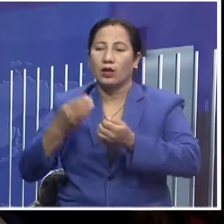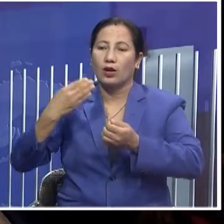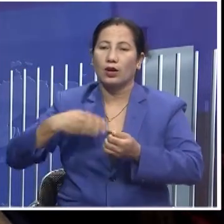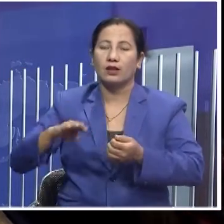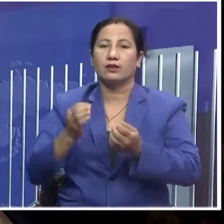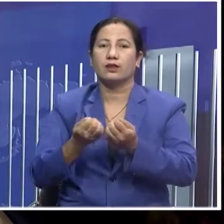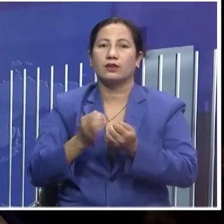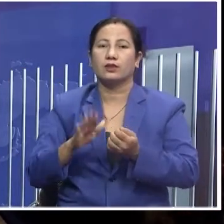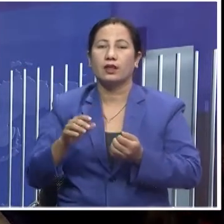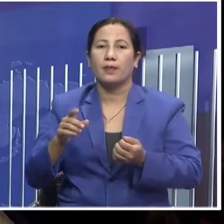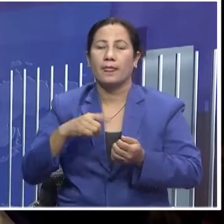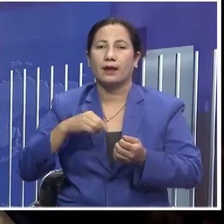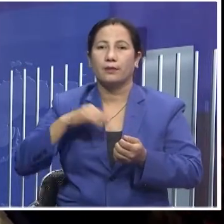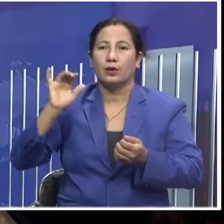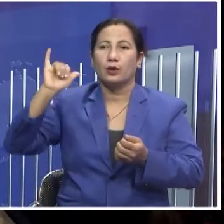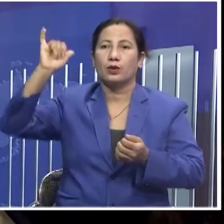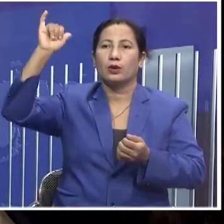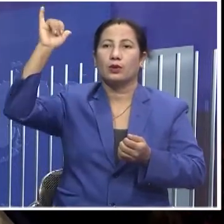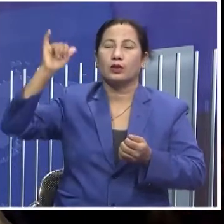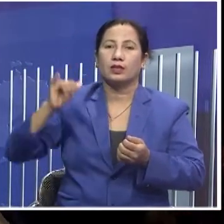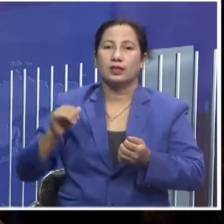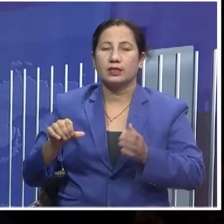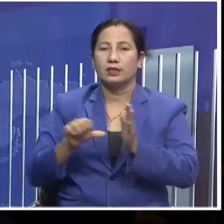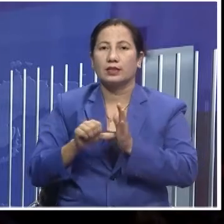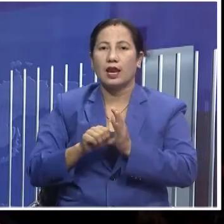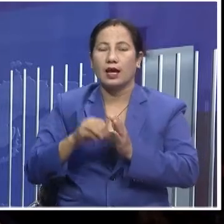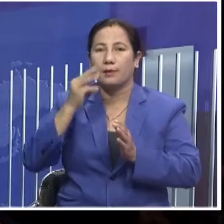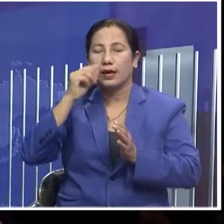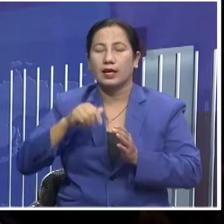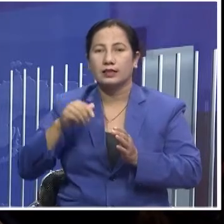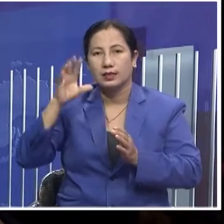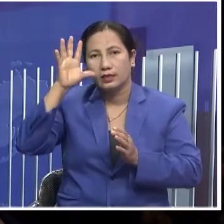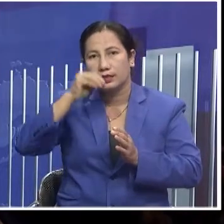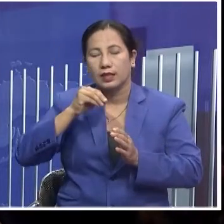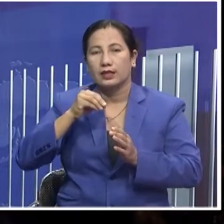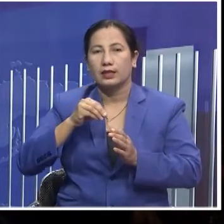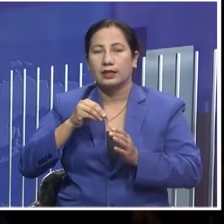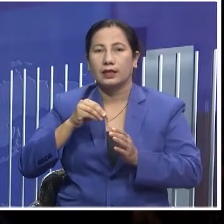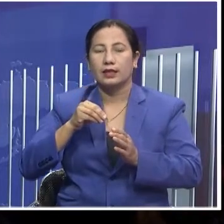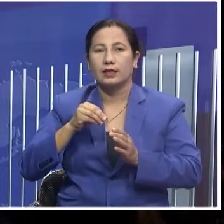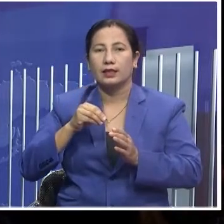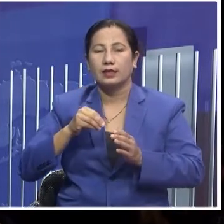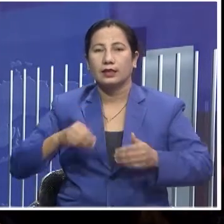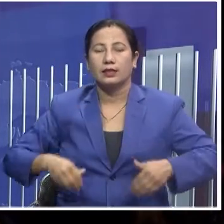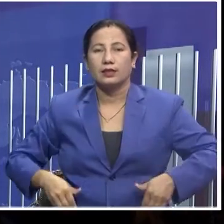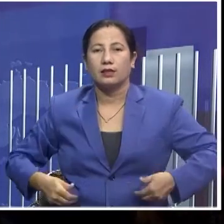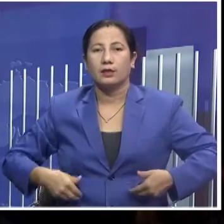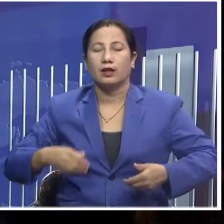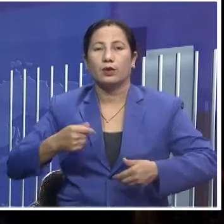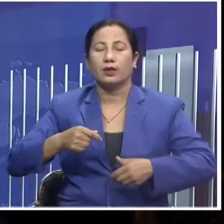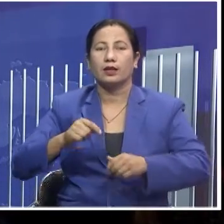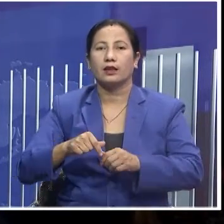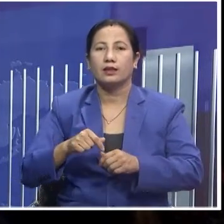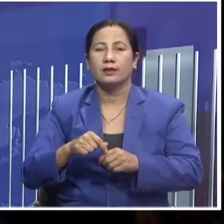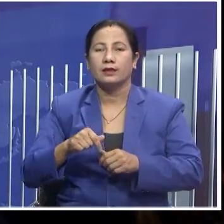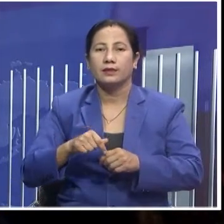छ। हाम्रो डोट जिल्लामा तिखा भन्ने गाउँमा चाहिँ आज राति रातभरि नै मेला पर्व हुने देउडा यो संस्कृतिहरूको पनि झलक